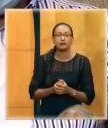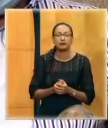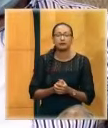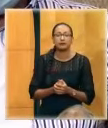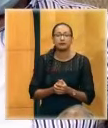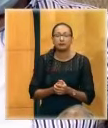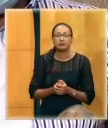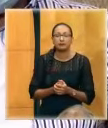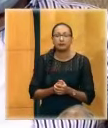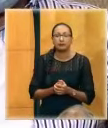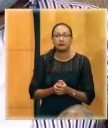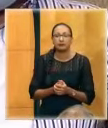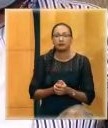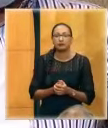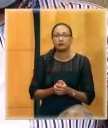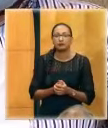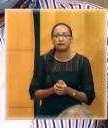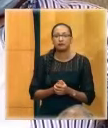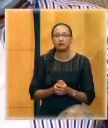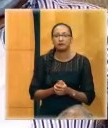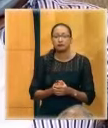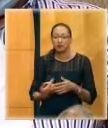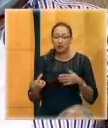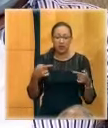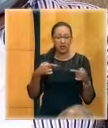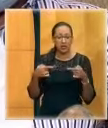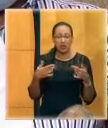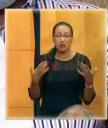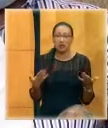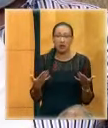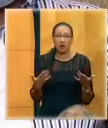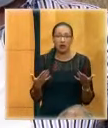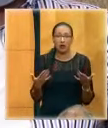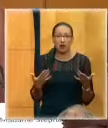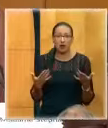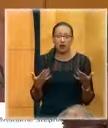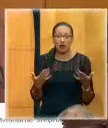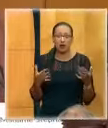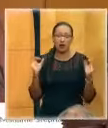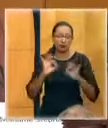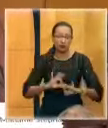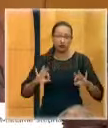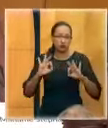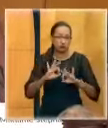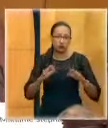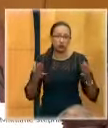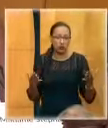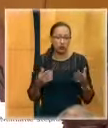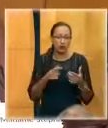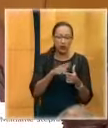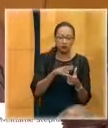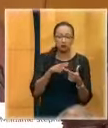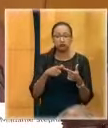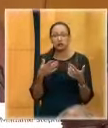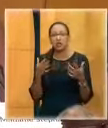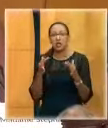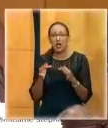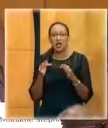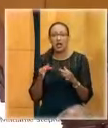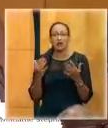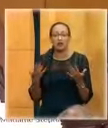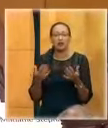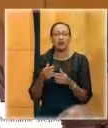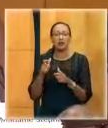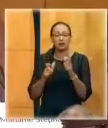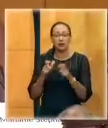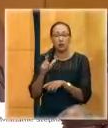moment. Aucun débat n'étant prévu sous ma présidence éphémère, d'une part, et d'autre part, la présence d'au moins les